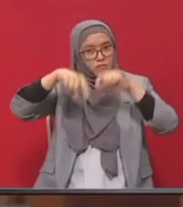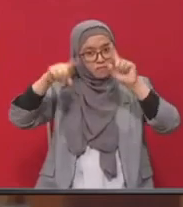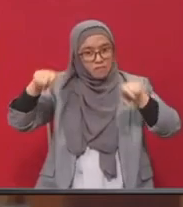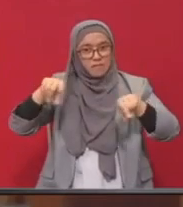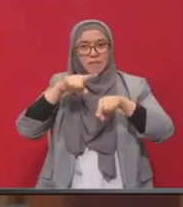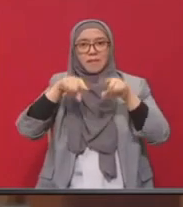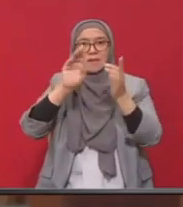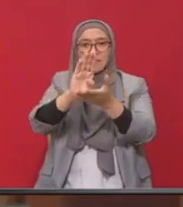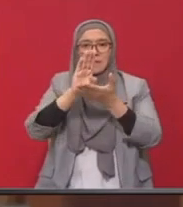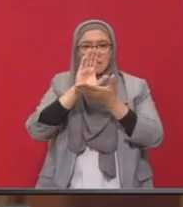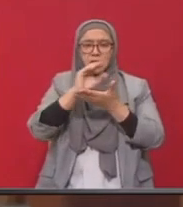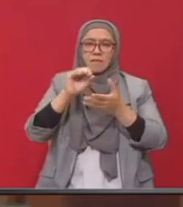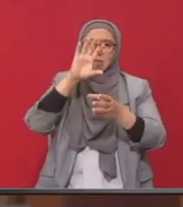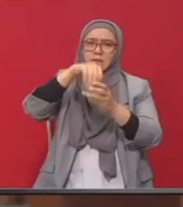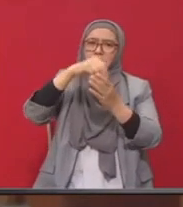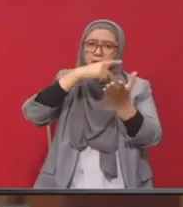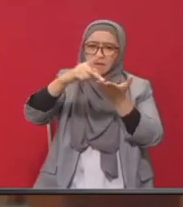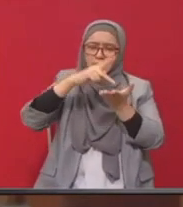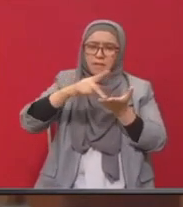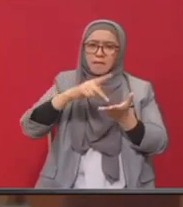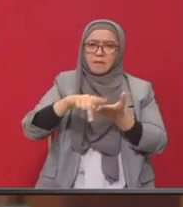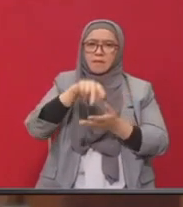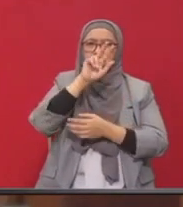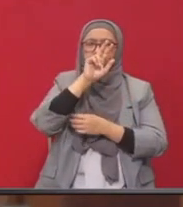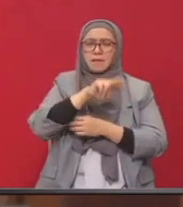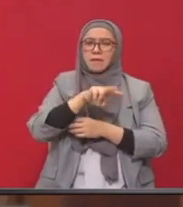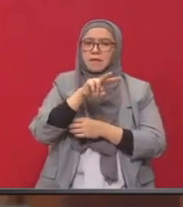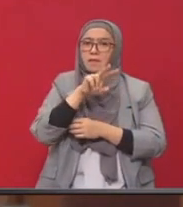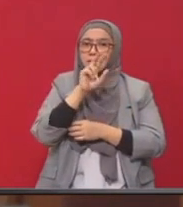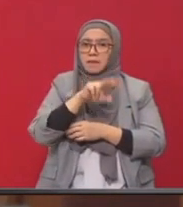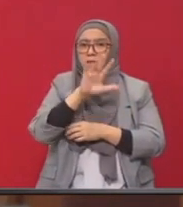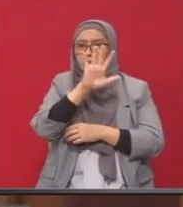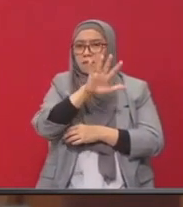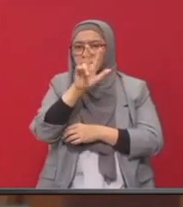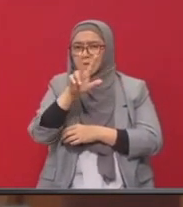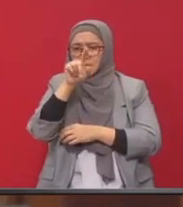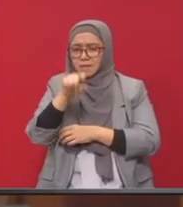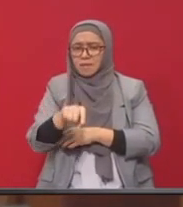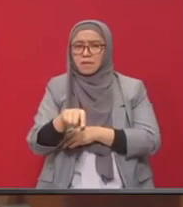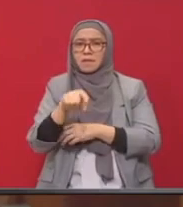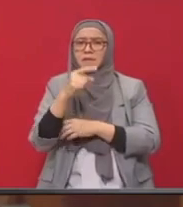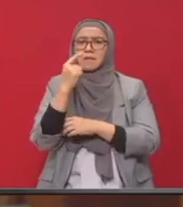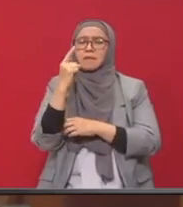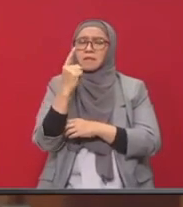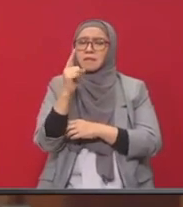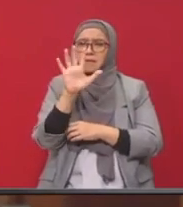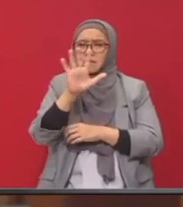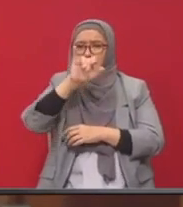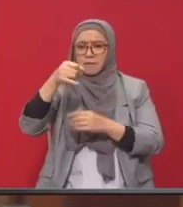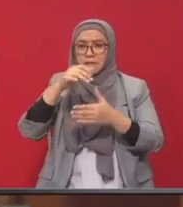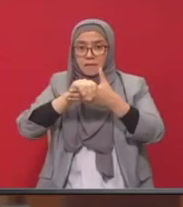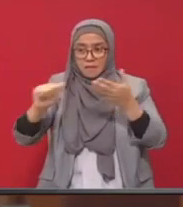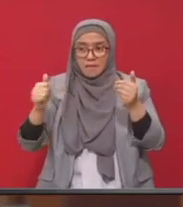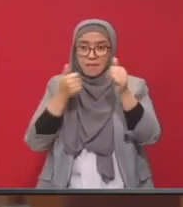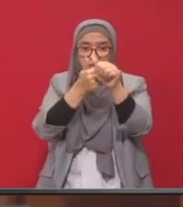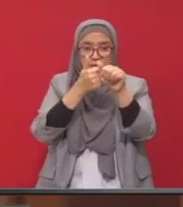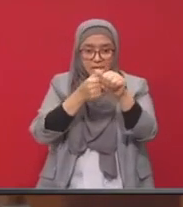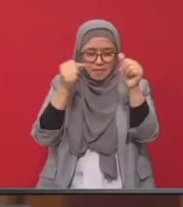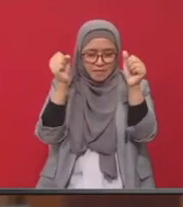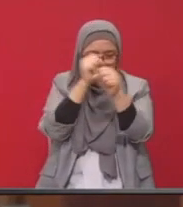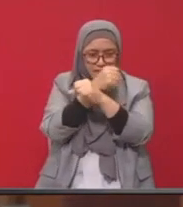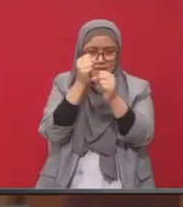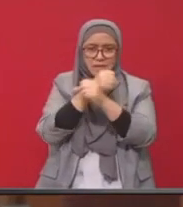dan melibatkan pembelanjaan melebihi 33 perlahan 9juta G berdasarkan statistik jabatan kebajikan masyarakat